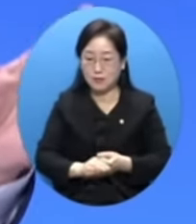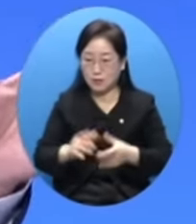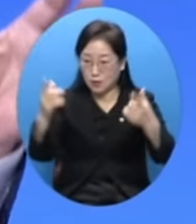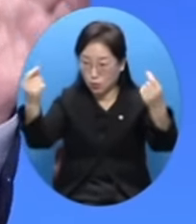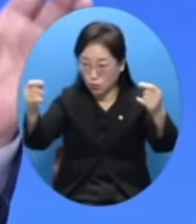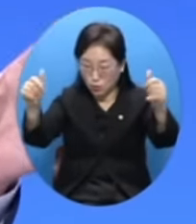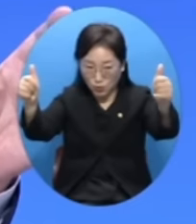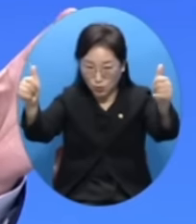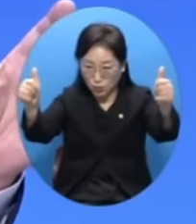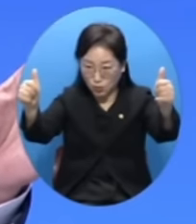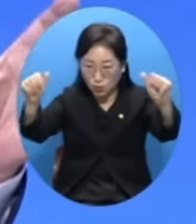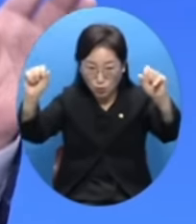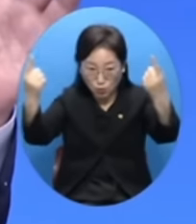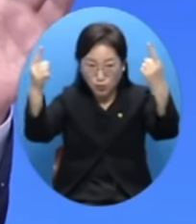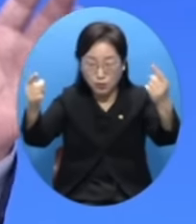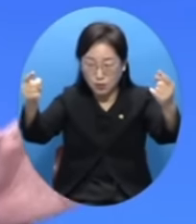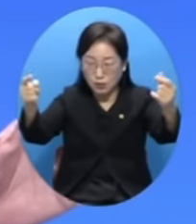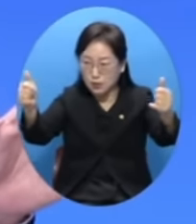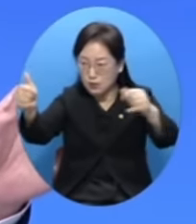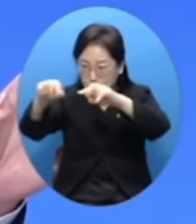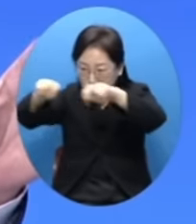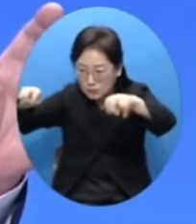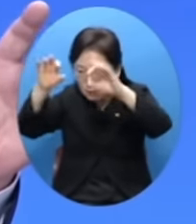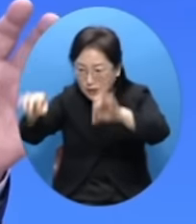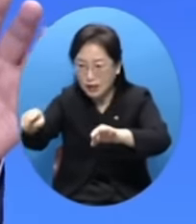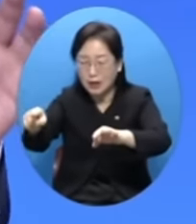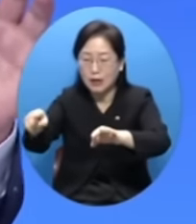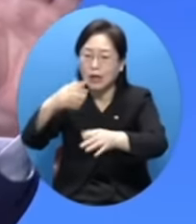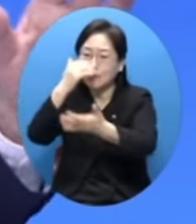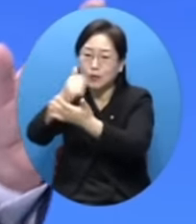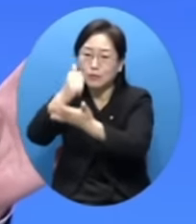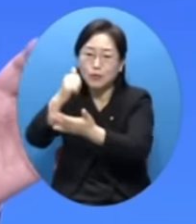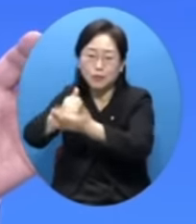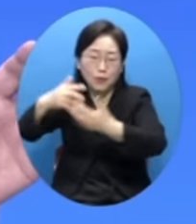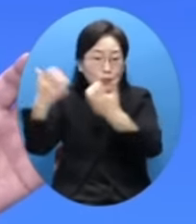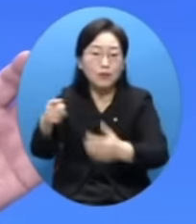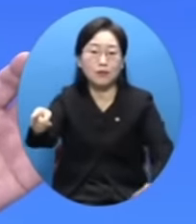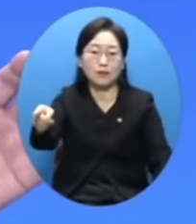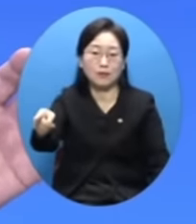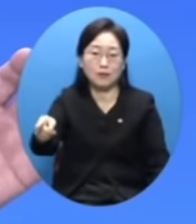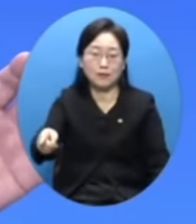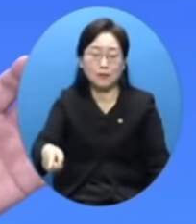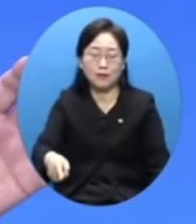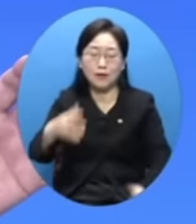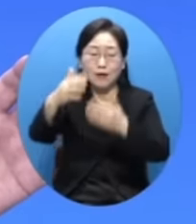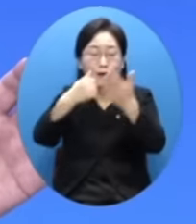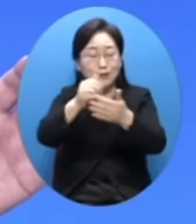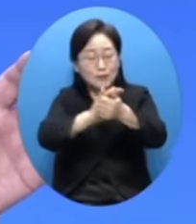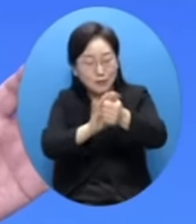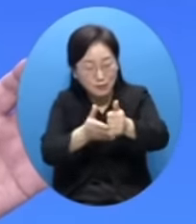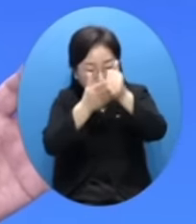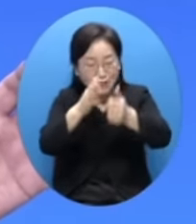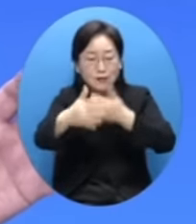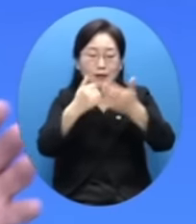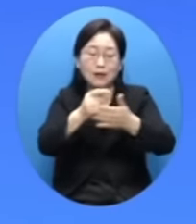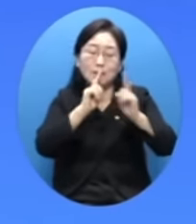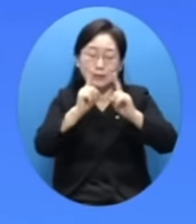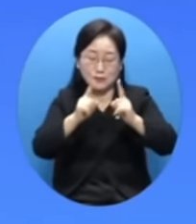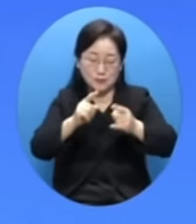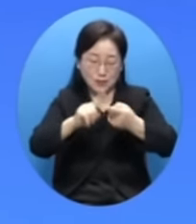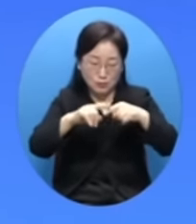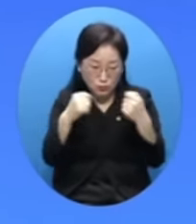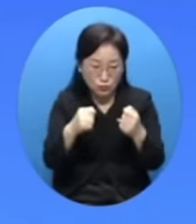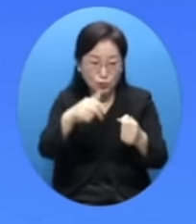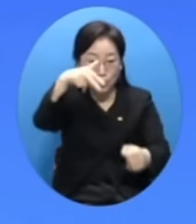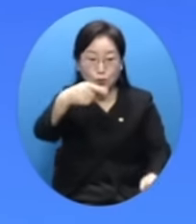시대에 두 사람이 살았는데 한 사람은 완전히 그 가문이 범죄의 자로 뒤덮혔고 하나님을 잘 섬기고 말씀에 충실했던 우리